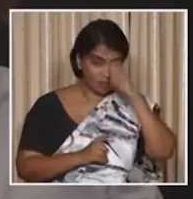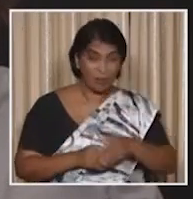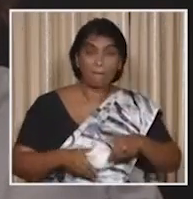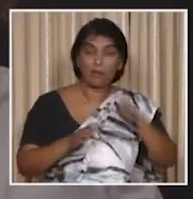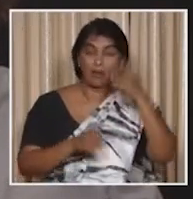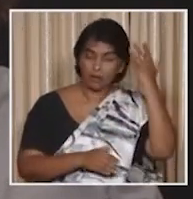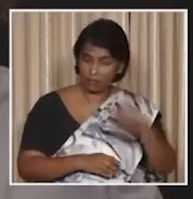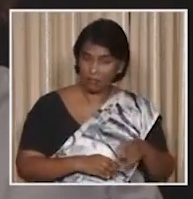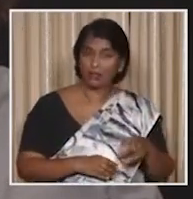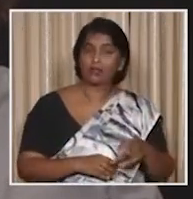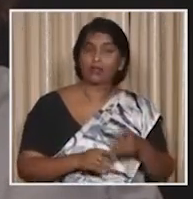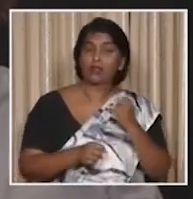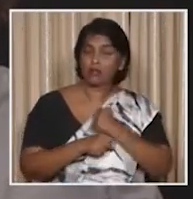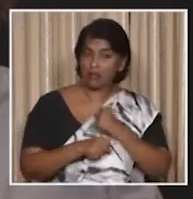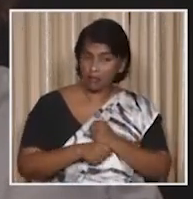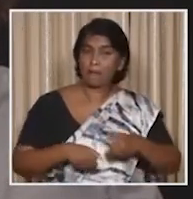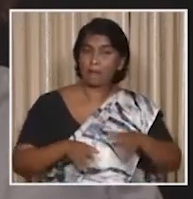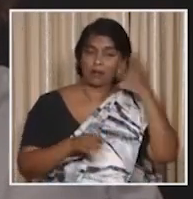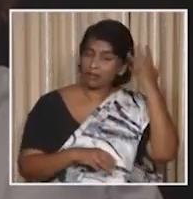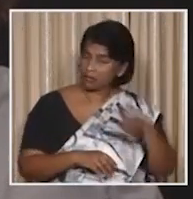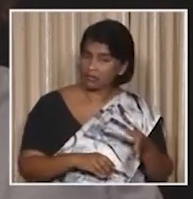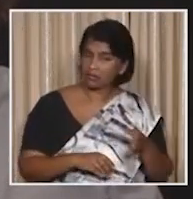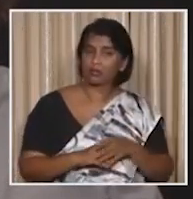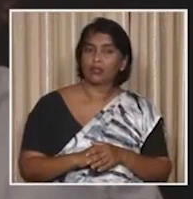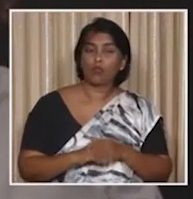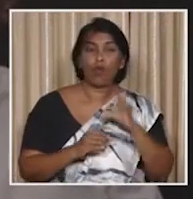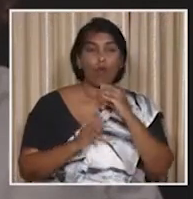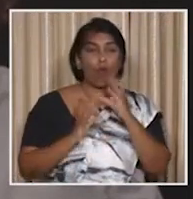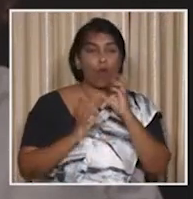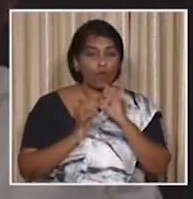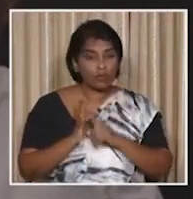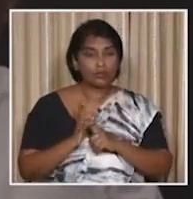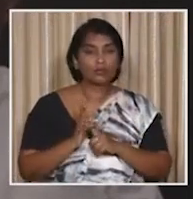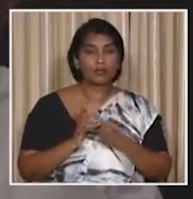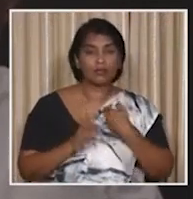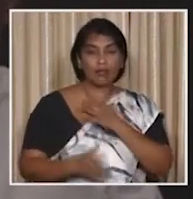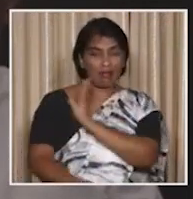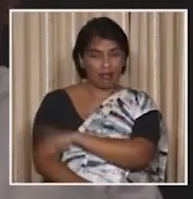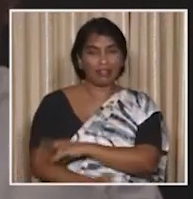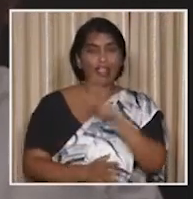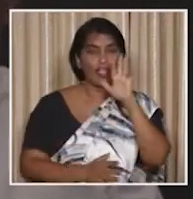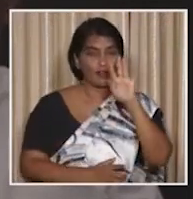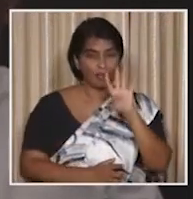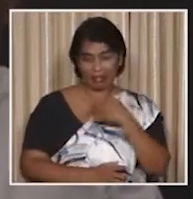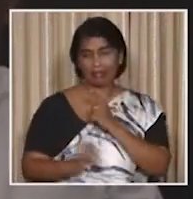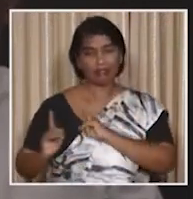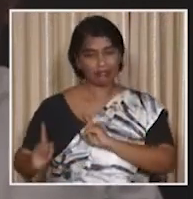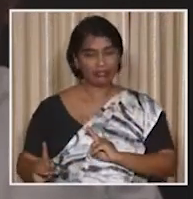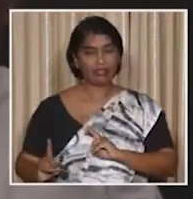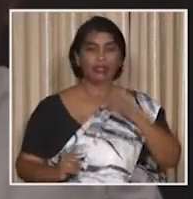පාරේ මැරෙනවා. ගාමිණී සේනානායක මහත්තයාත් පාරේ මැරෙනවා. ඔසියා වේගුණසේකර මහත්තයා මගේ දකුණු පැත්තේ හිටියේ 94